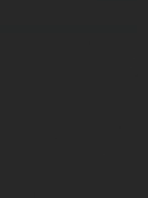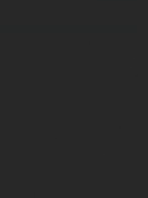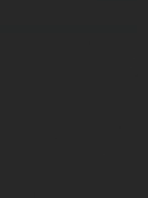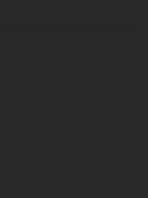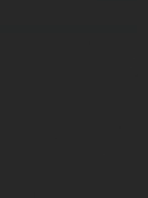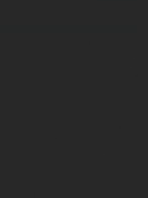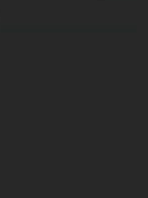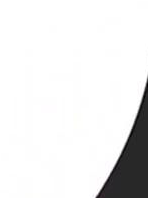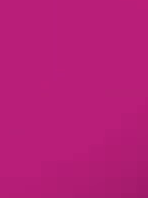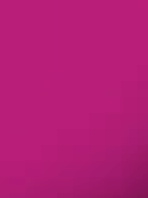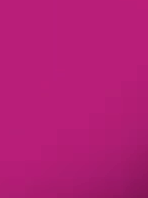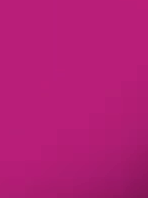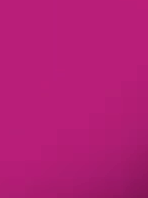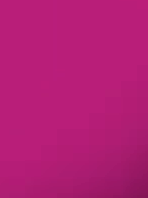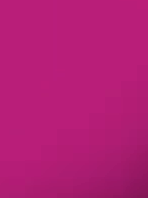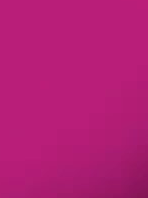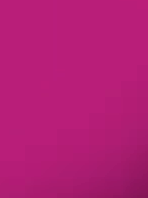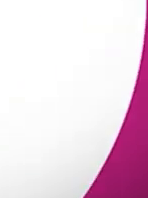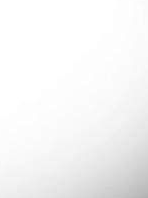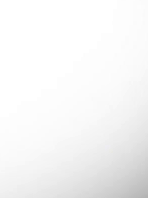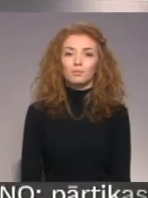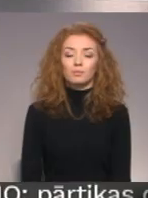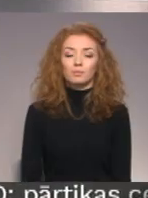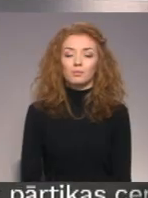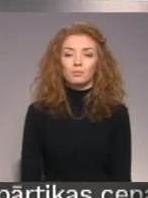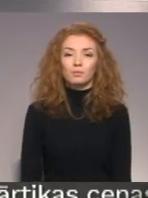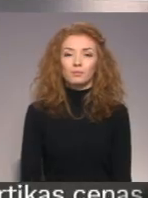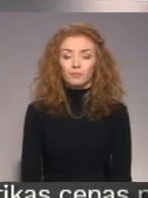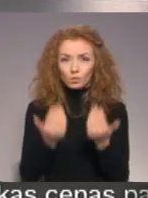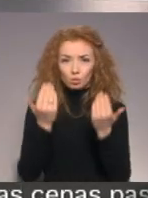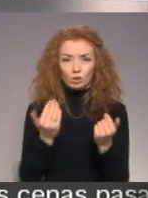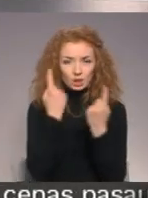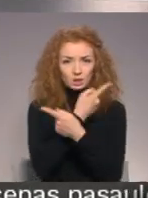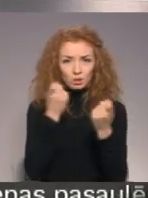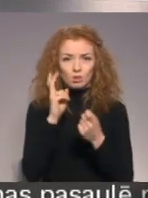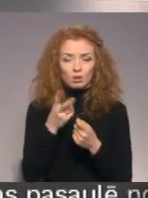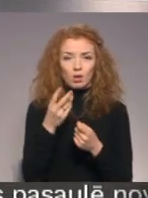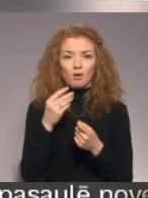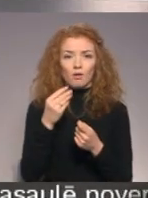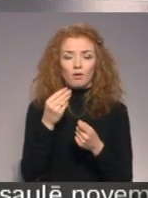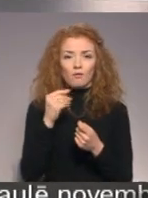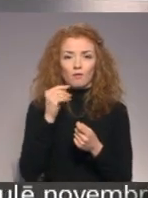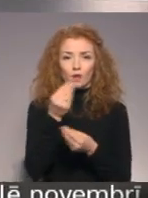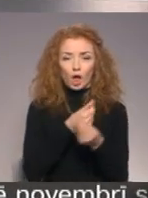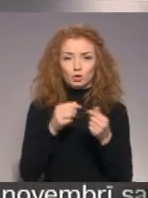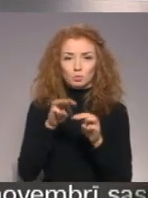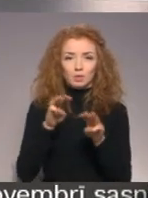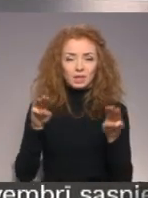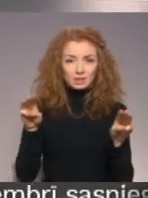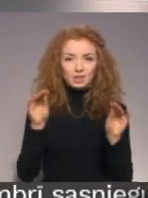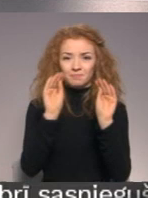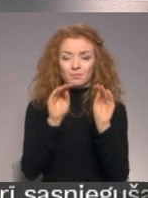Re, viss ēters ir te! Šodien tiek ziņots, ka Finanšu ministrijā